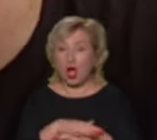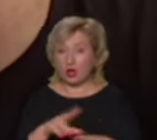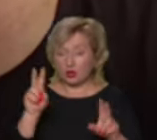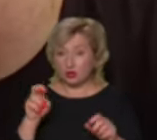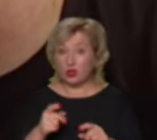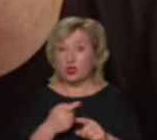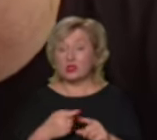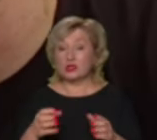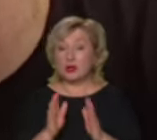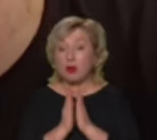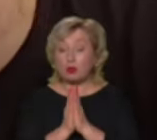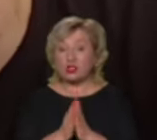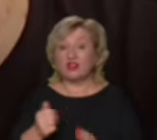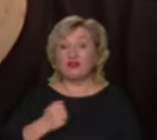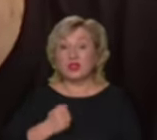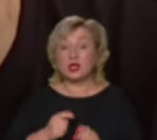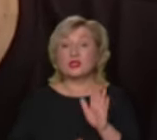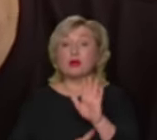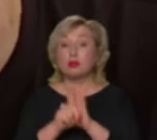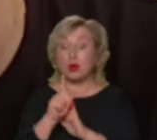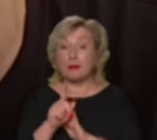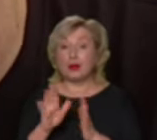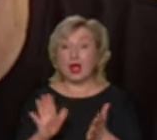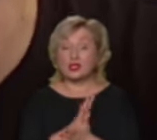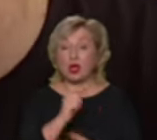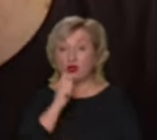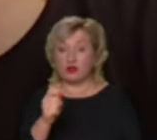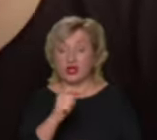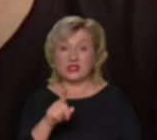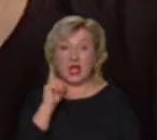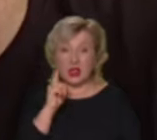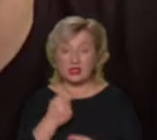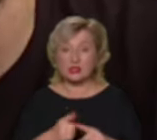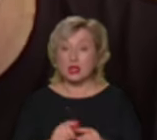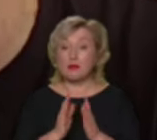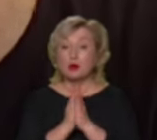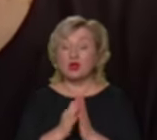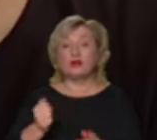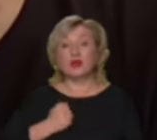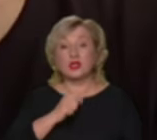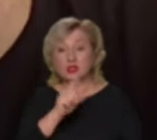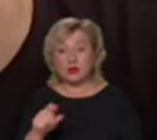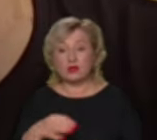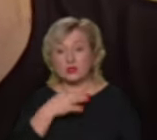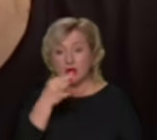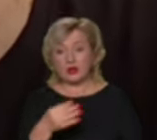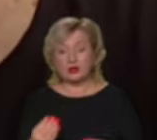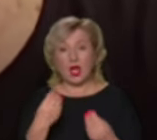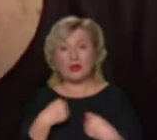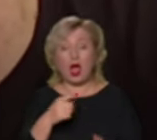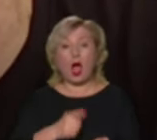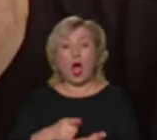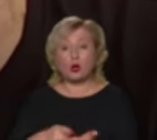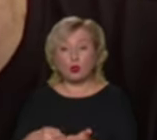це попросили військові, це почалось з прес-конференції Зеленського, що це попросили військові, але я сказав, дайте аргументи, і я тут